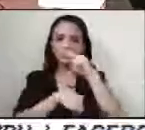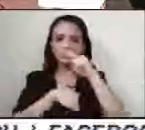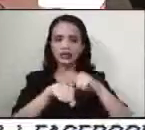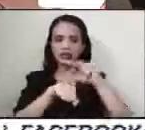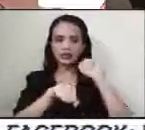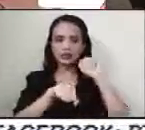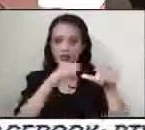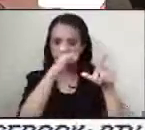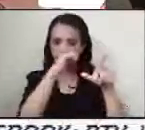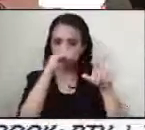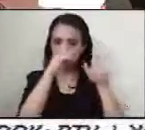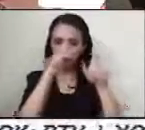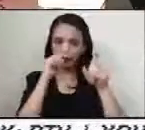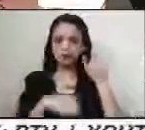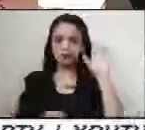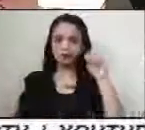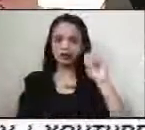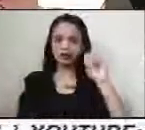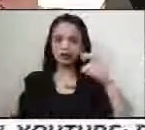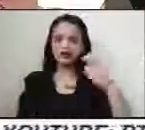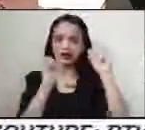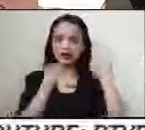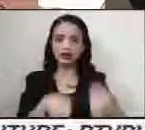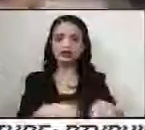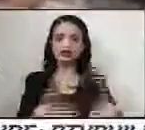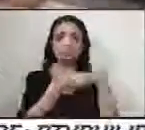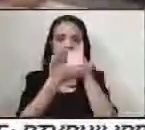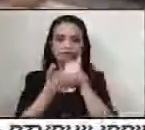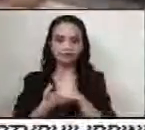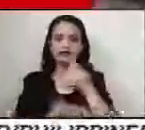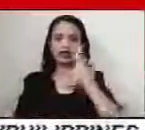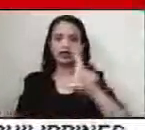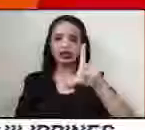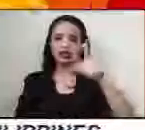PTV Davao sa detalye. Rise and shine, Claudette!